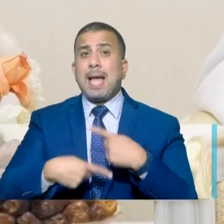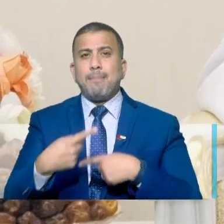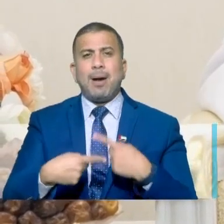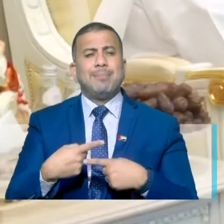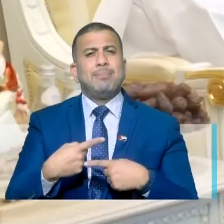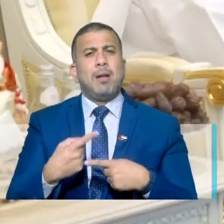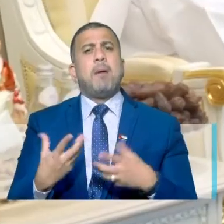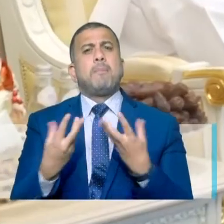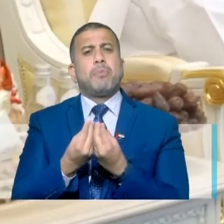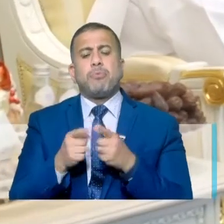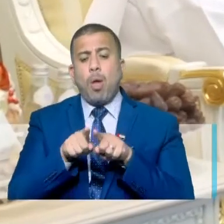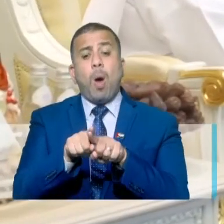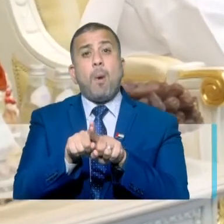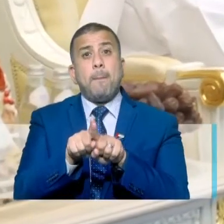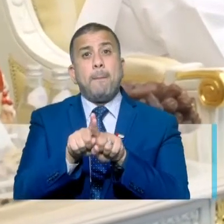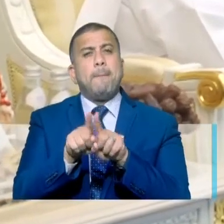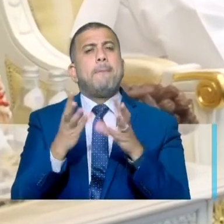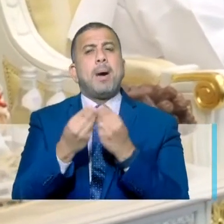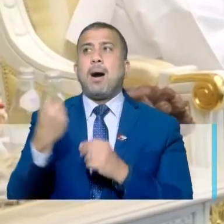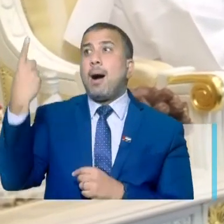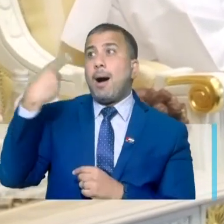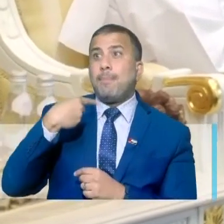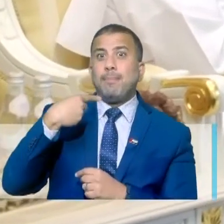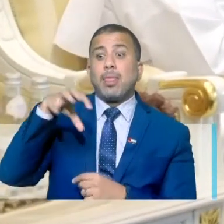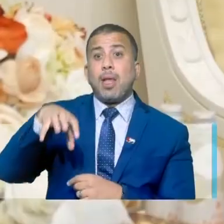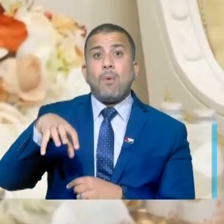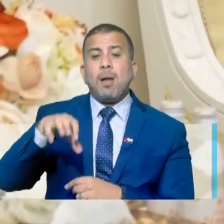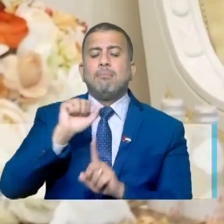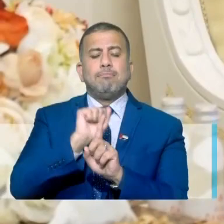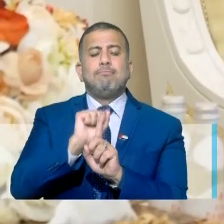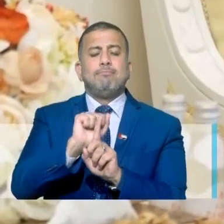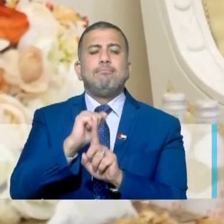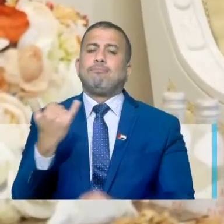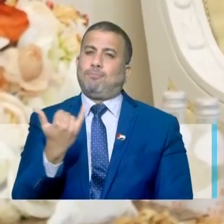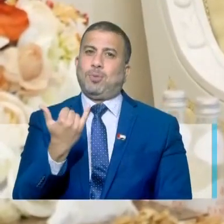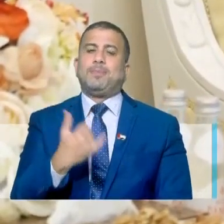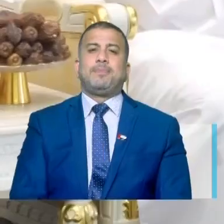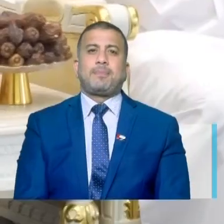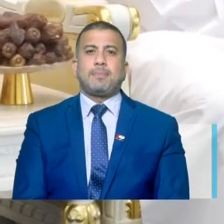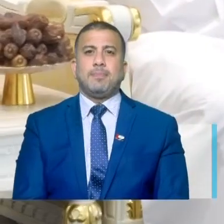والاستدامه تواما مع توجهات الدوله في هذه المجالات